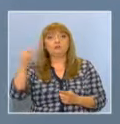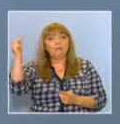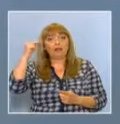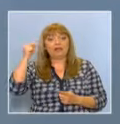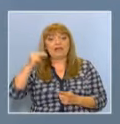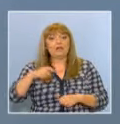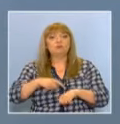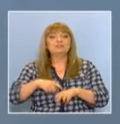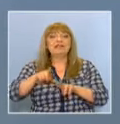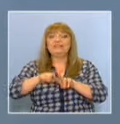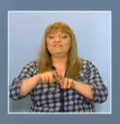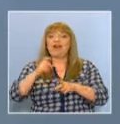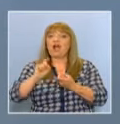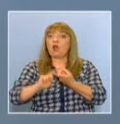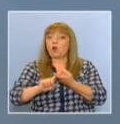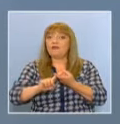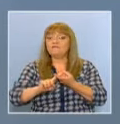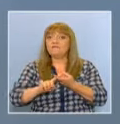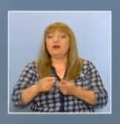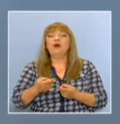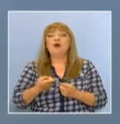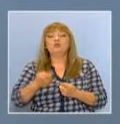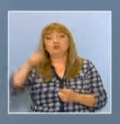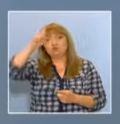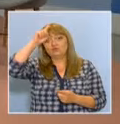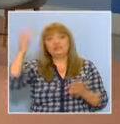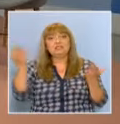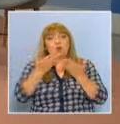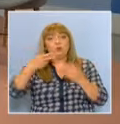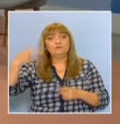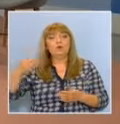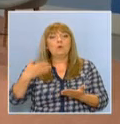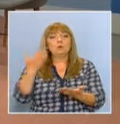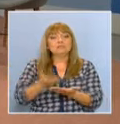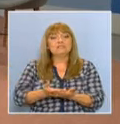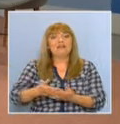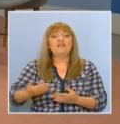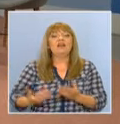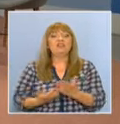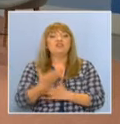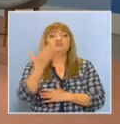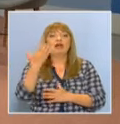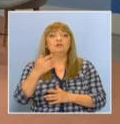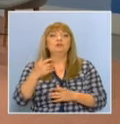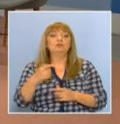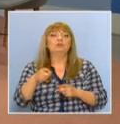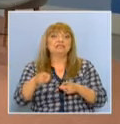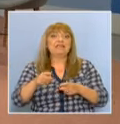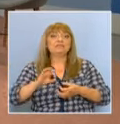Философския факултет на Софийския университет поставя началото на тази олимпиада в България, далечната